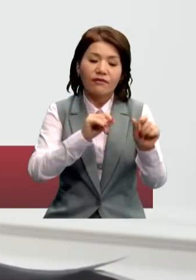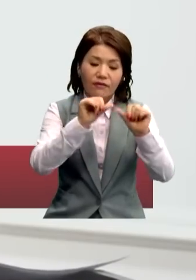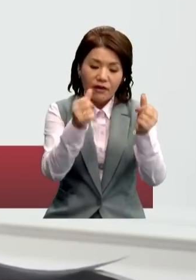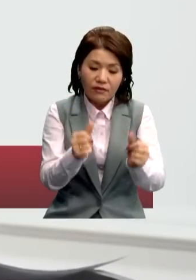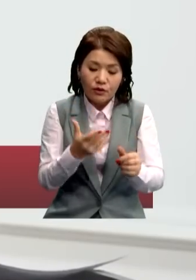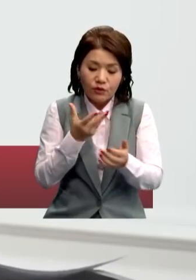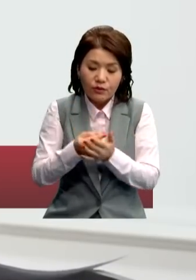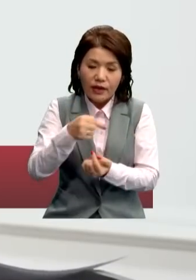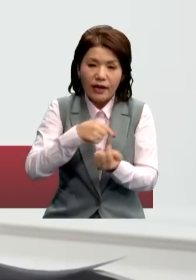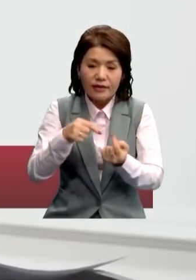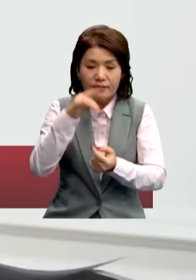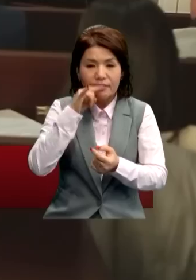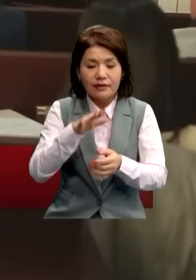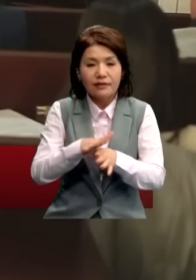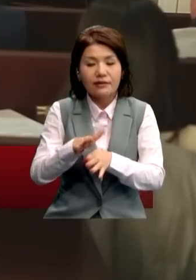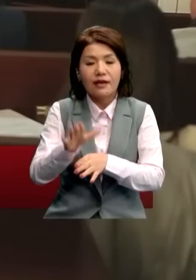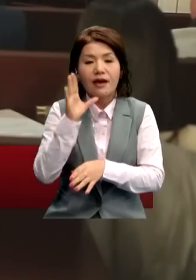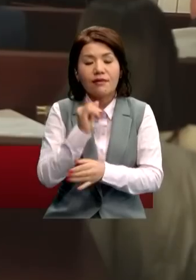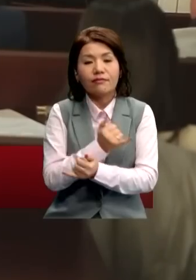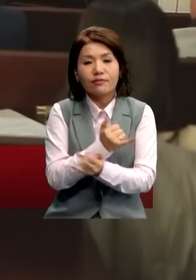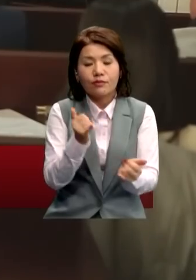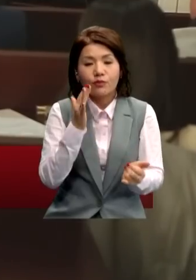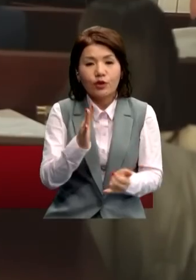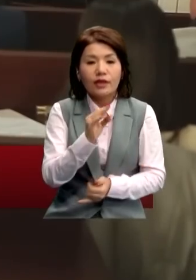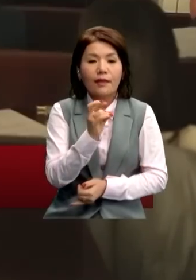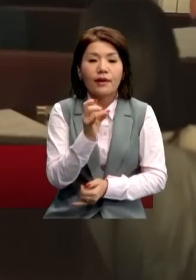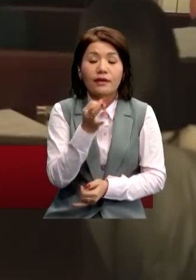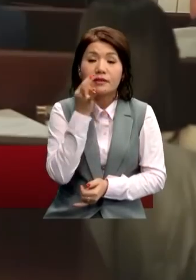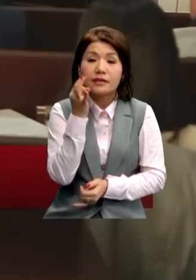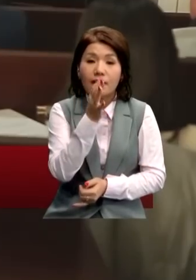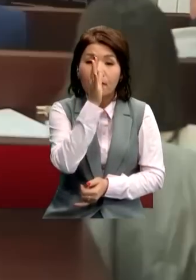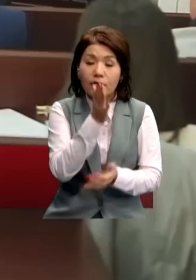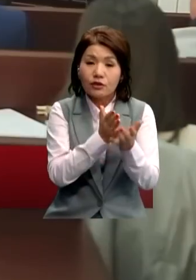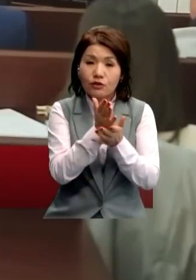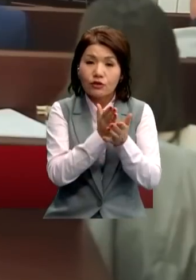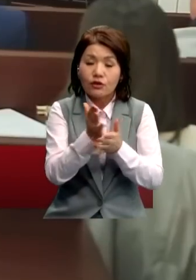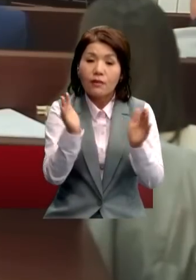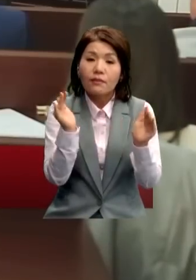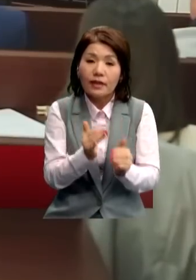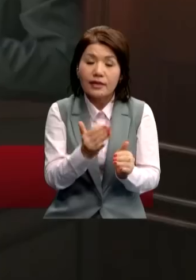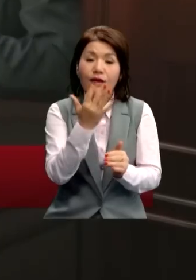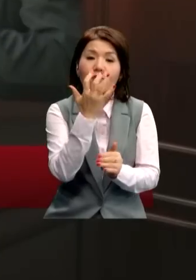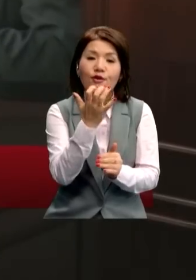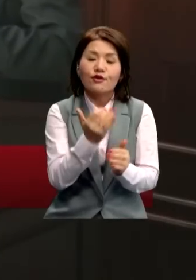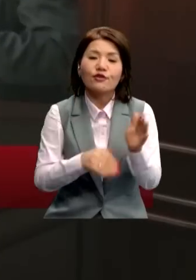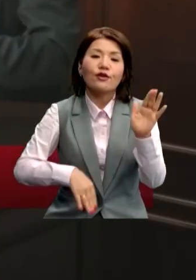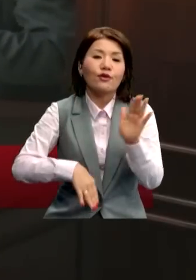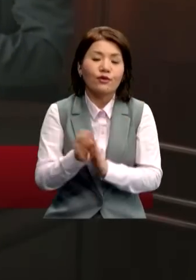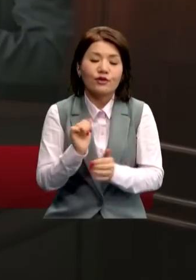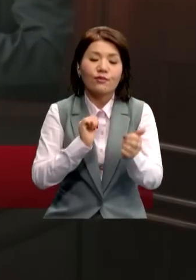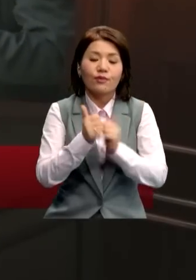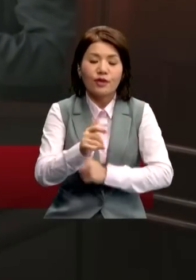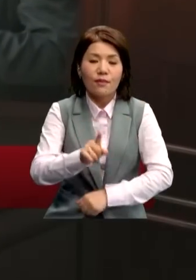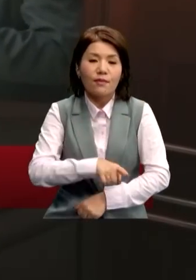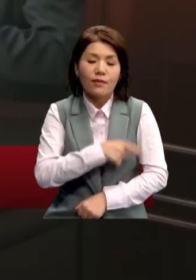өз кәсібін жүргізуге мүмкіндік алады. Осылайша Тамара Дүйсенова 5 жыл ішінде кемі 500 үздік шетелдік маман